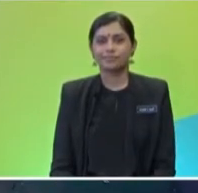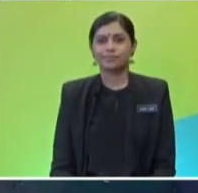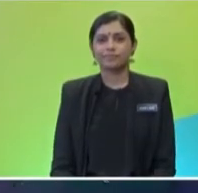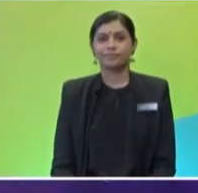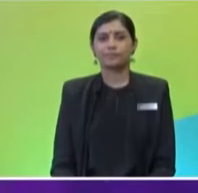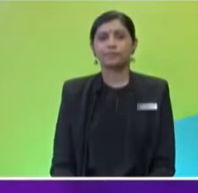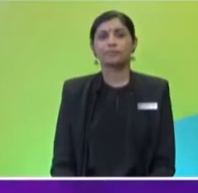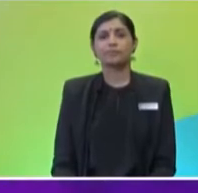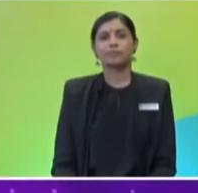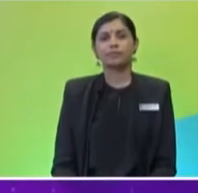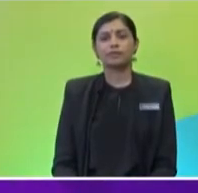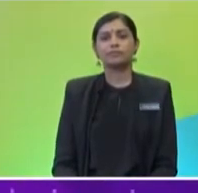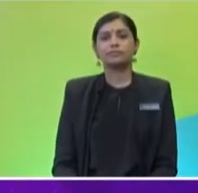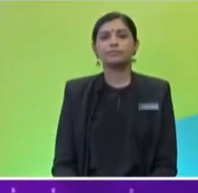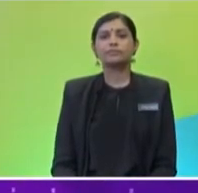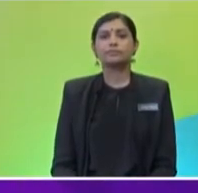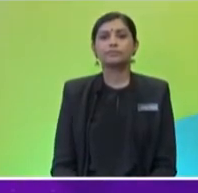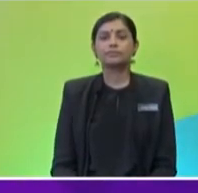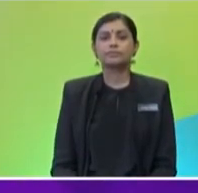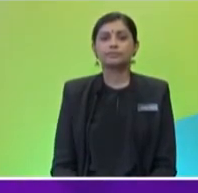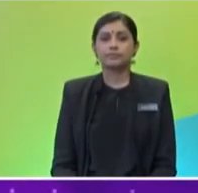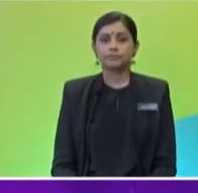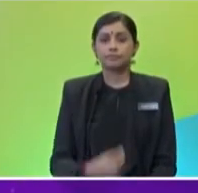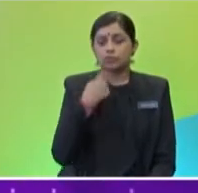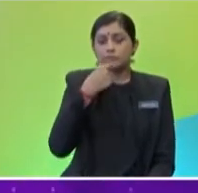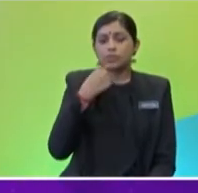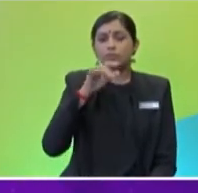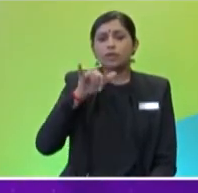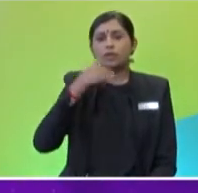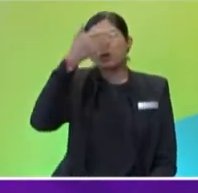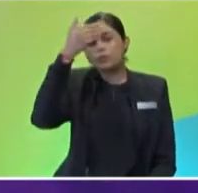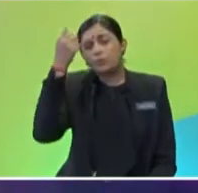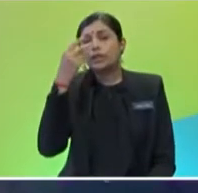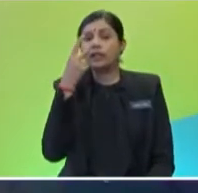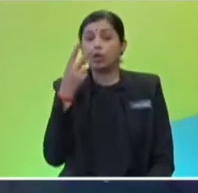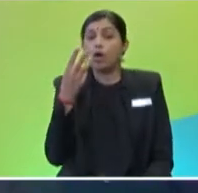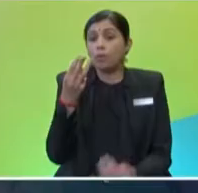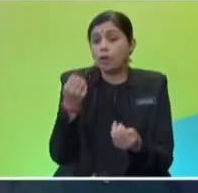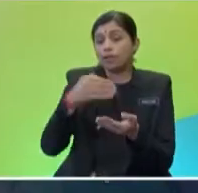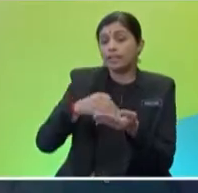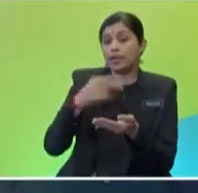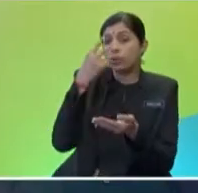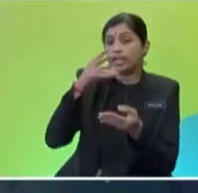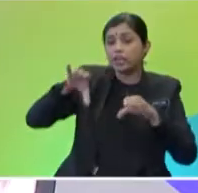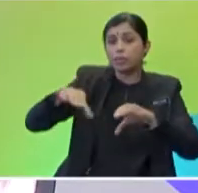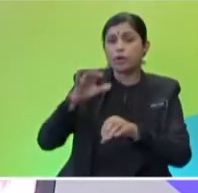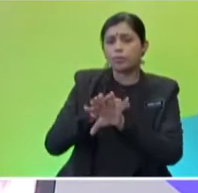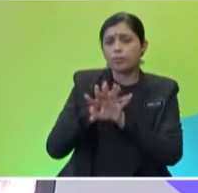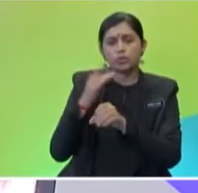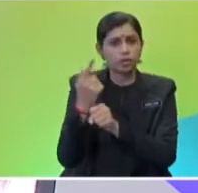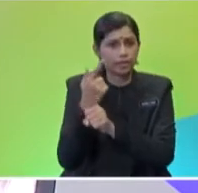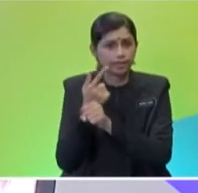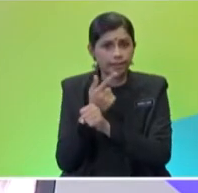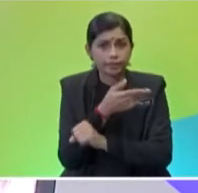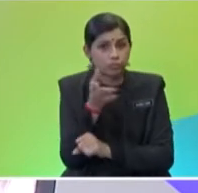Cikgu, kalau ada yang terlepas untuk menyaksikan Didik TV KPM ni, adik-adik kita ni boleh rujuk kat mana, cikgu? Ya, kita boleh